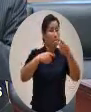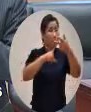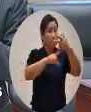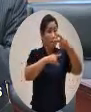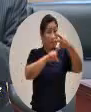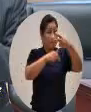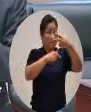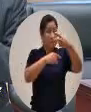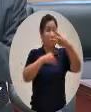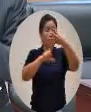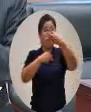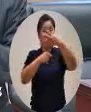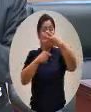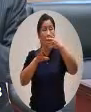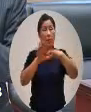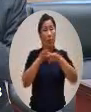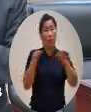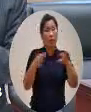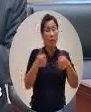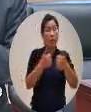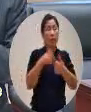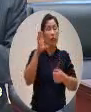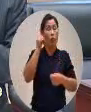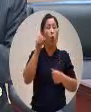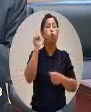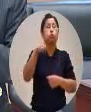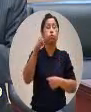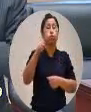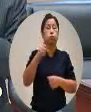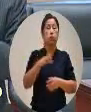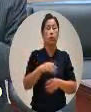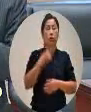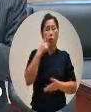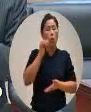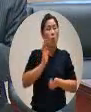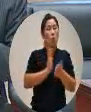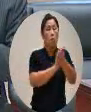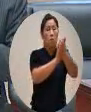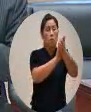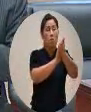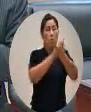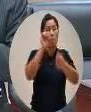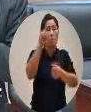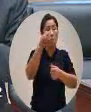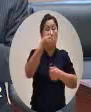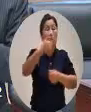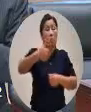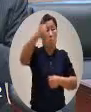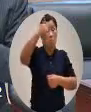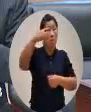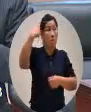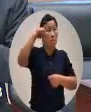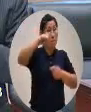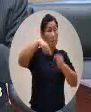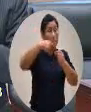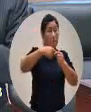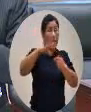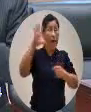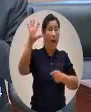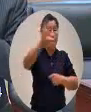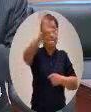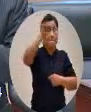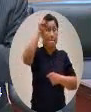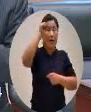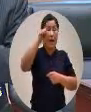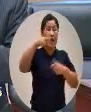他也會同意甚至我們也鼓勵議長這個參加明年在巴西的這個